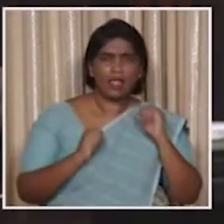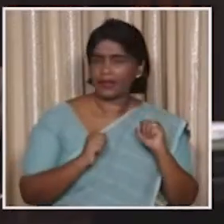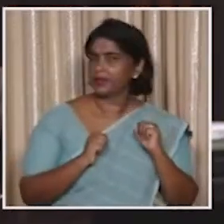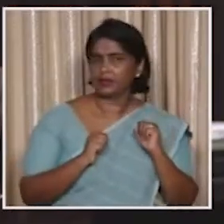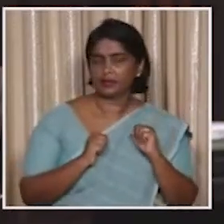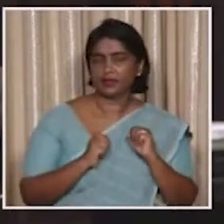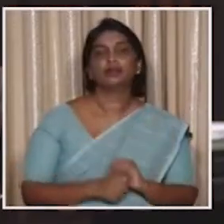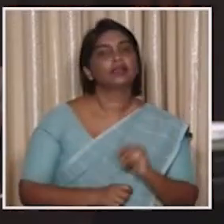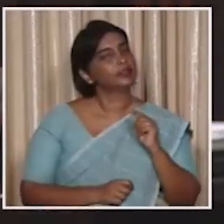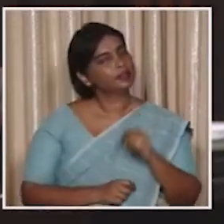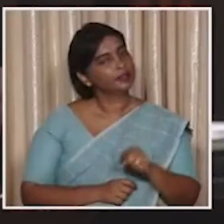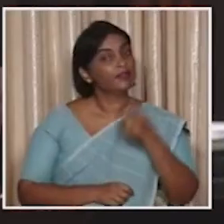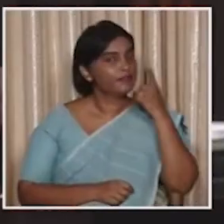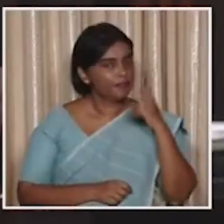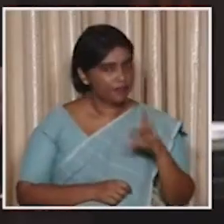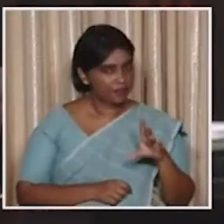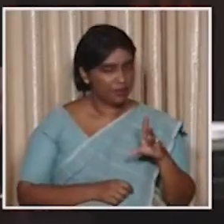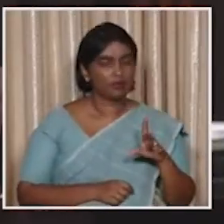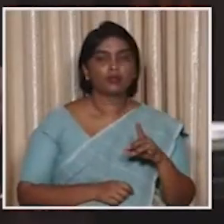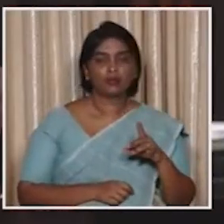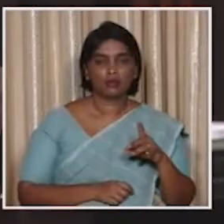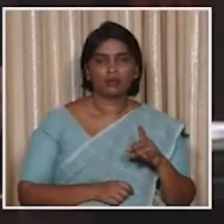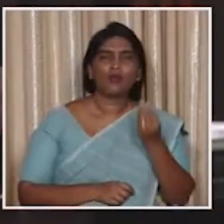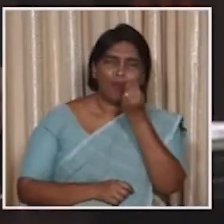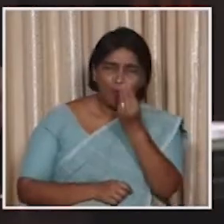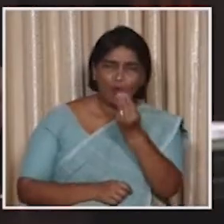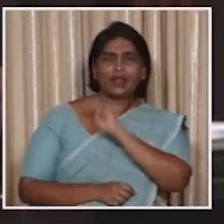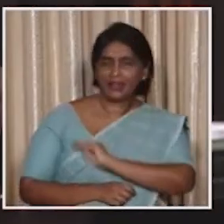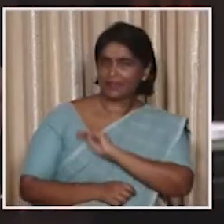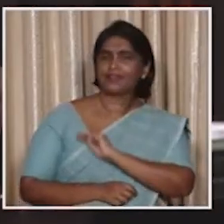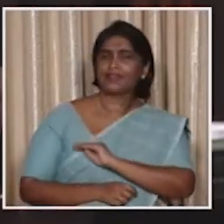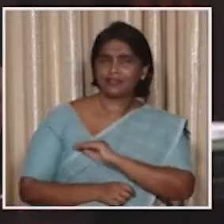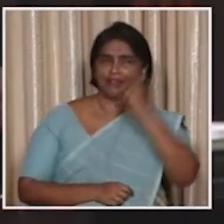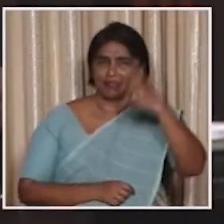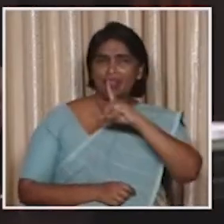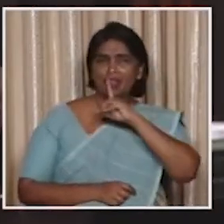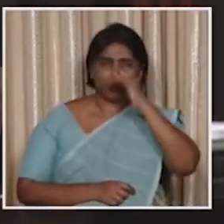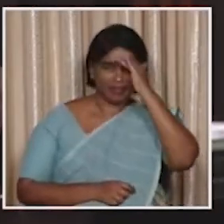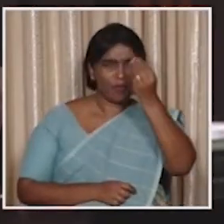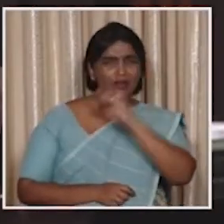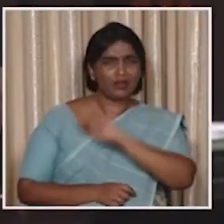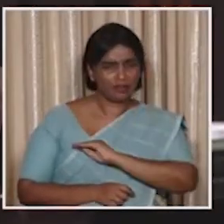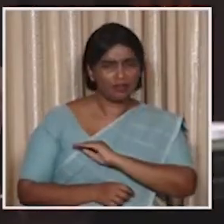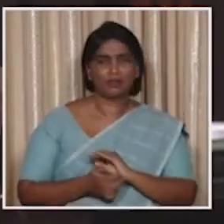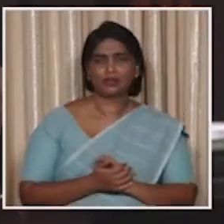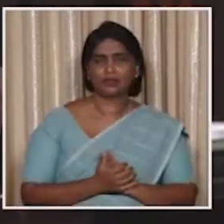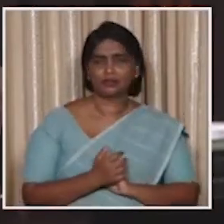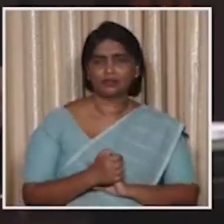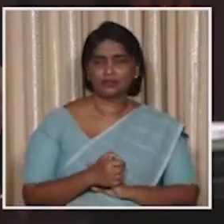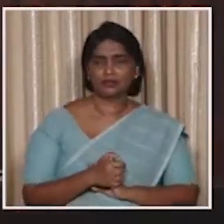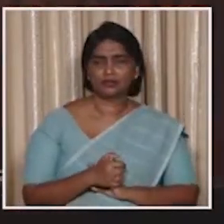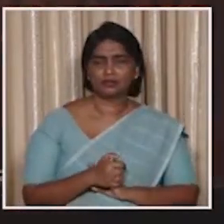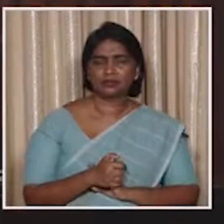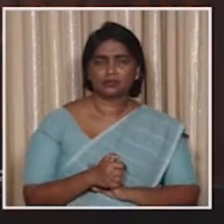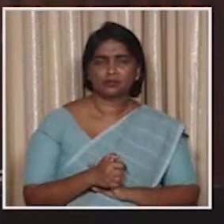வேலா தேன்னே 50 ரூபாய் கொஞ்சம் பொறுங்கள் வினாடி தக தென்னு உதயன் இவசானனே தரும் அர்த்தமா இசல சங்கேதி தரும் அர்த்தமா